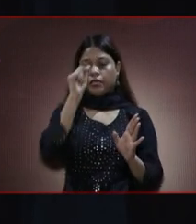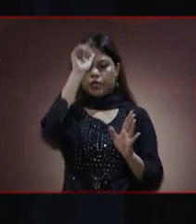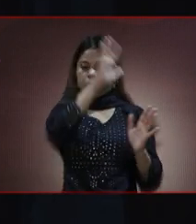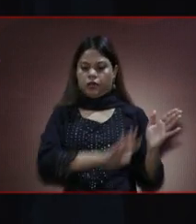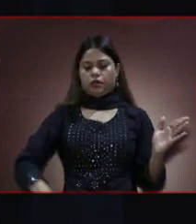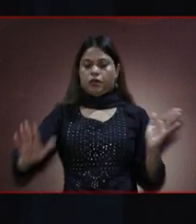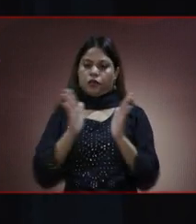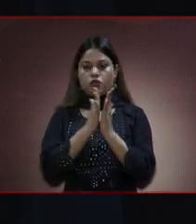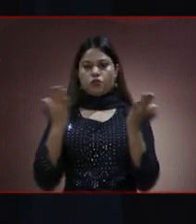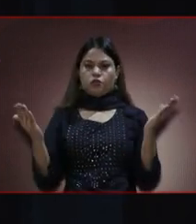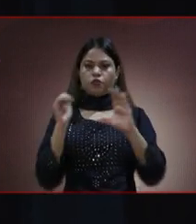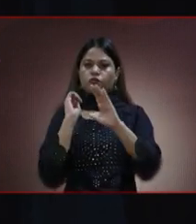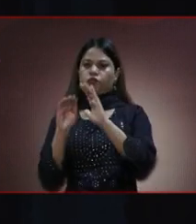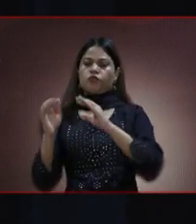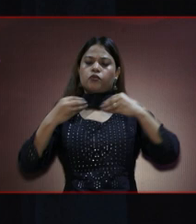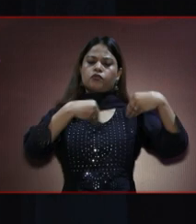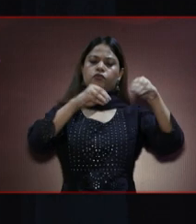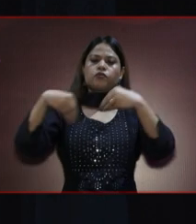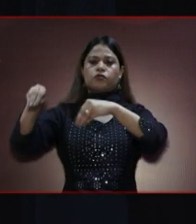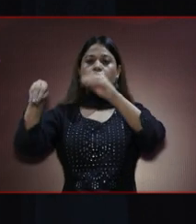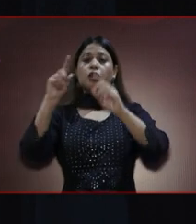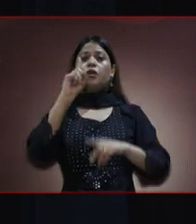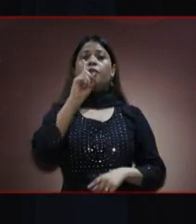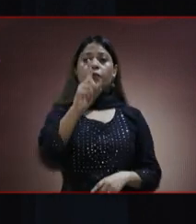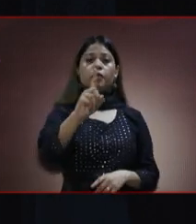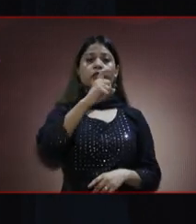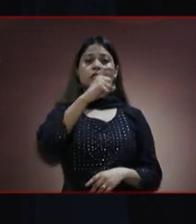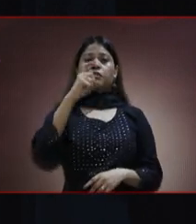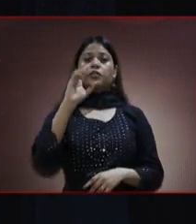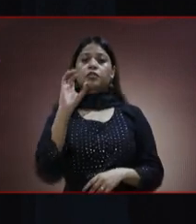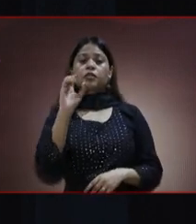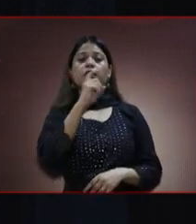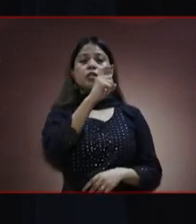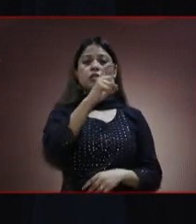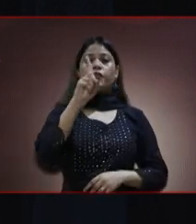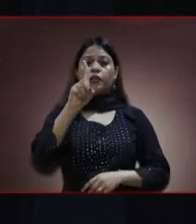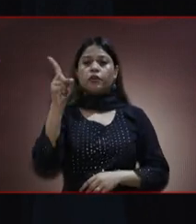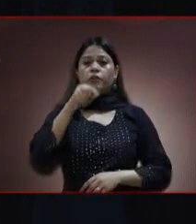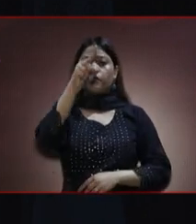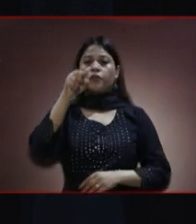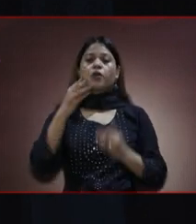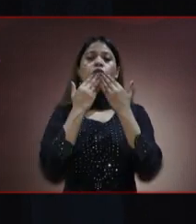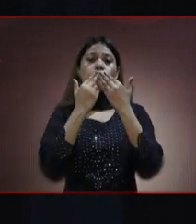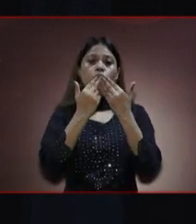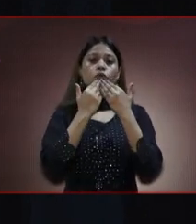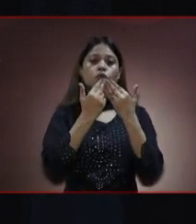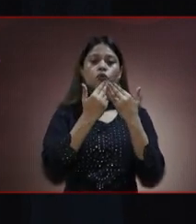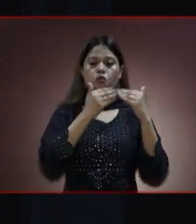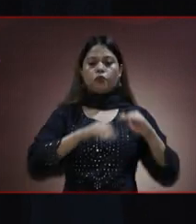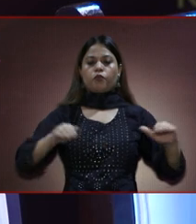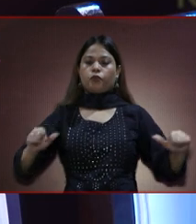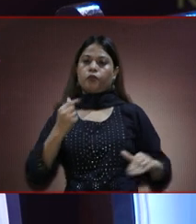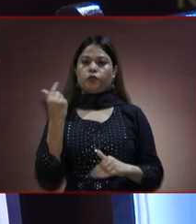हैं उसमें से 71% स्कूली शिक्षा के बच्चों के द्वारा टेक्स्ट बुक के रूप में खरीदा जाता